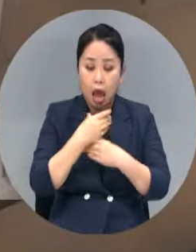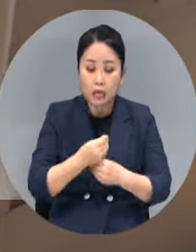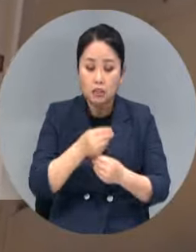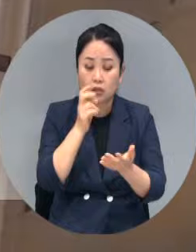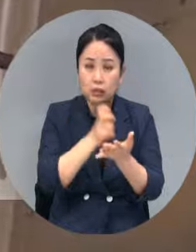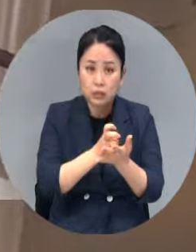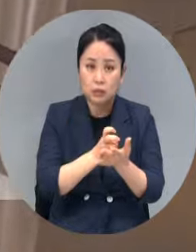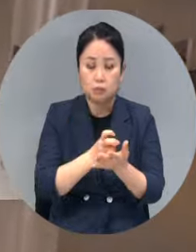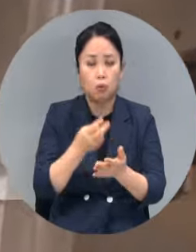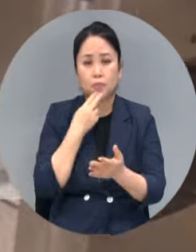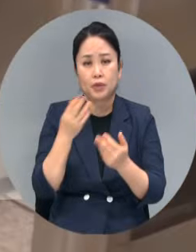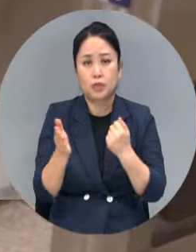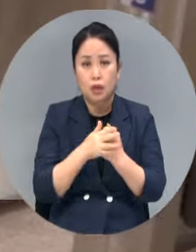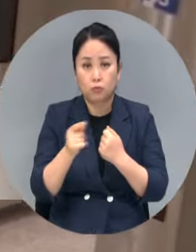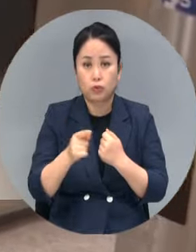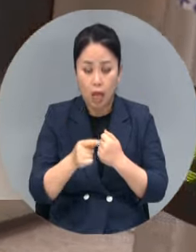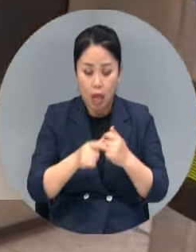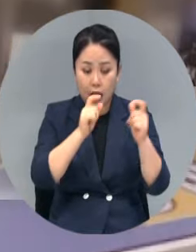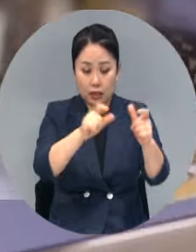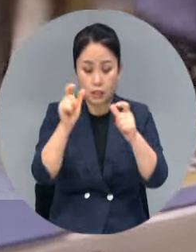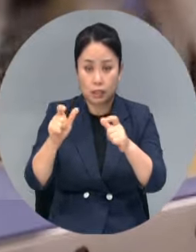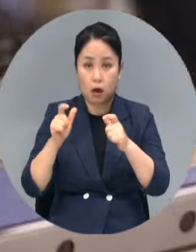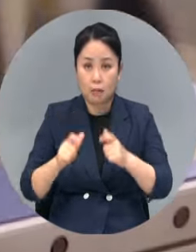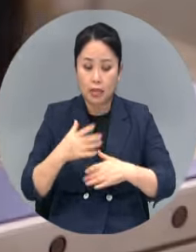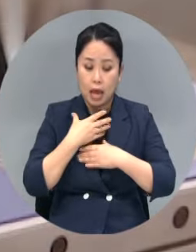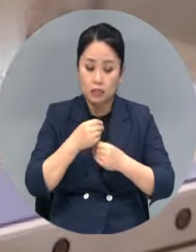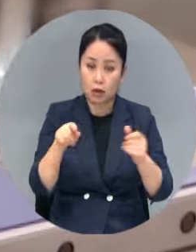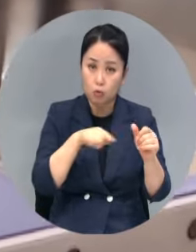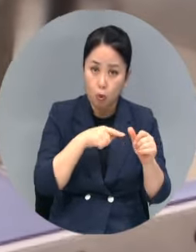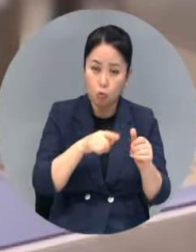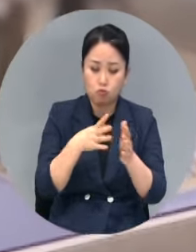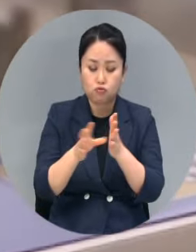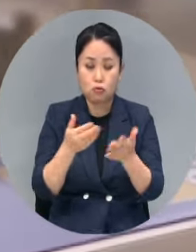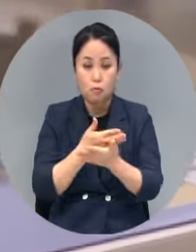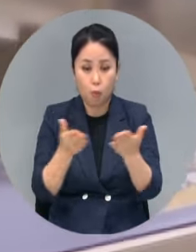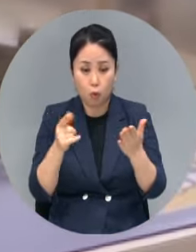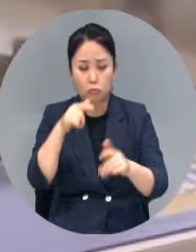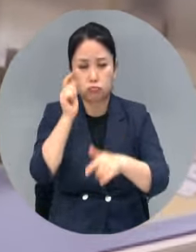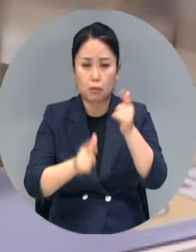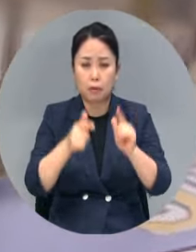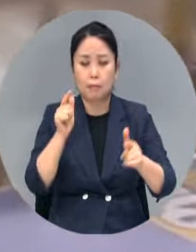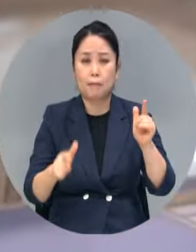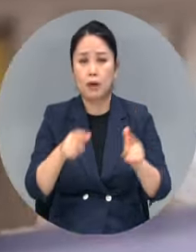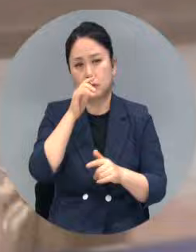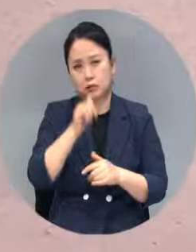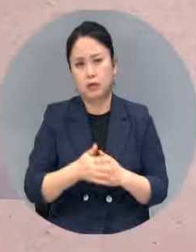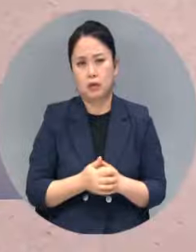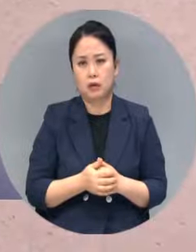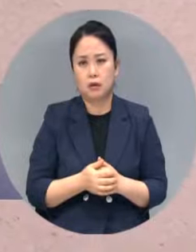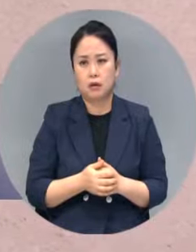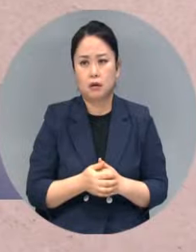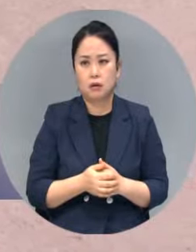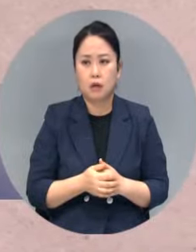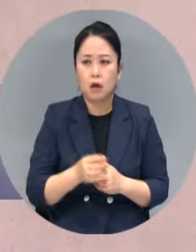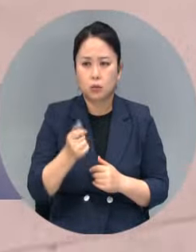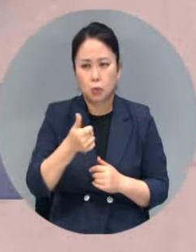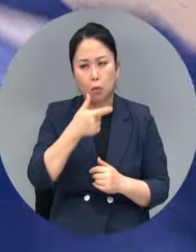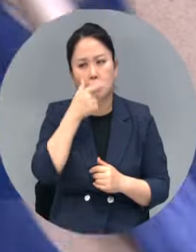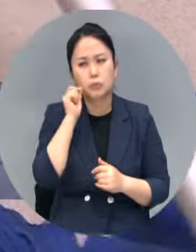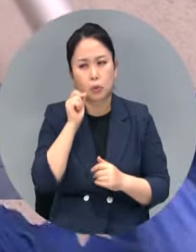보니 지역마다 안전교육 안전물품 배부 방식도 제각각입니다 미비한 상황이라